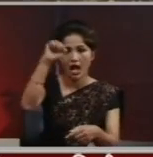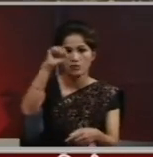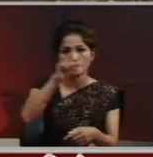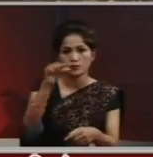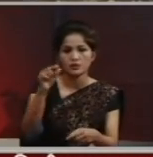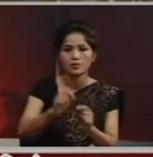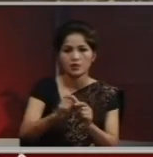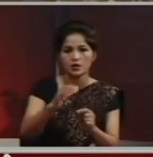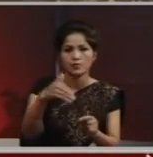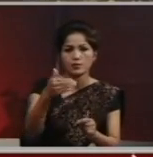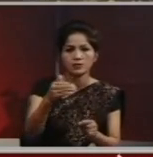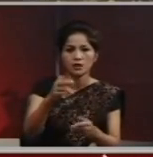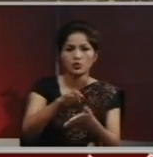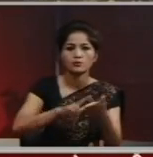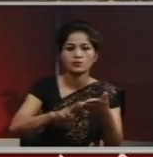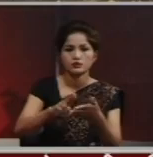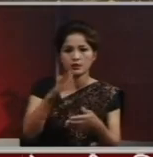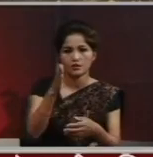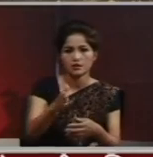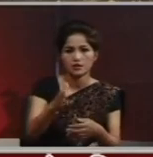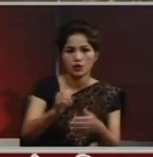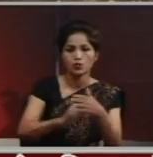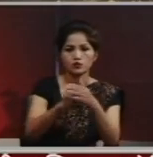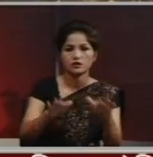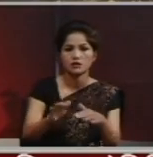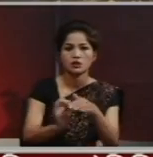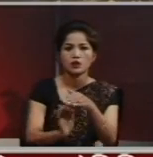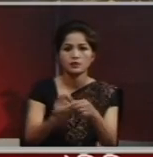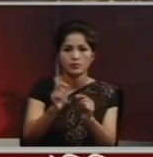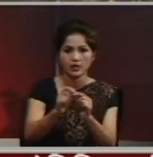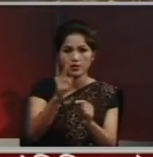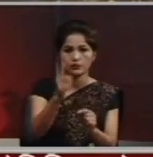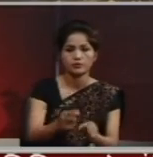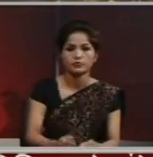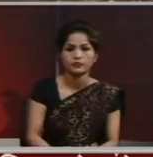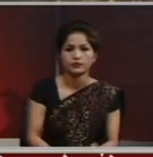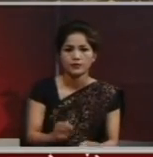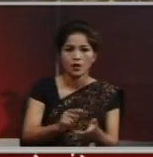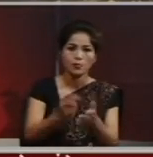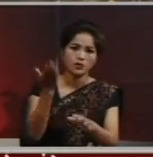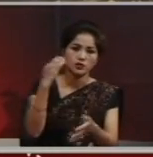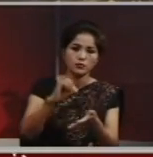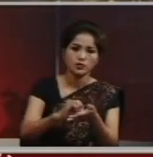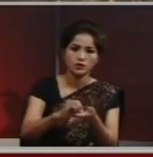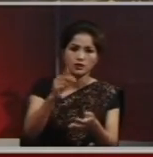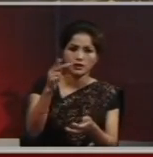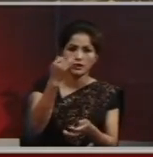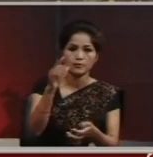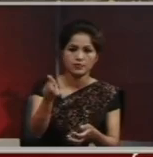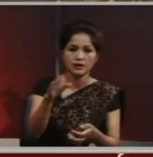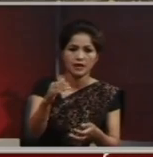विषय बनेपछि विश्वविद्यालयले उच्च स्तरीय समिति बनाएको हो। पछिल्लो पटक केपी